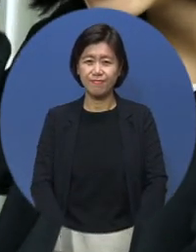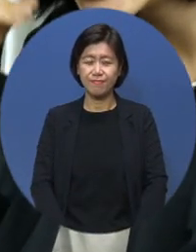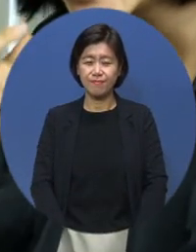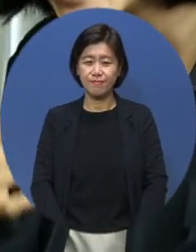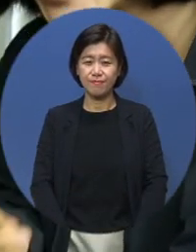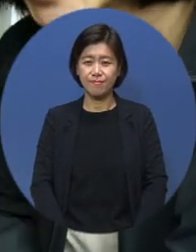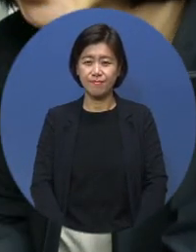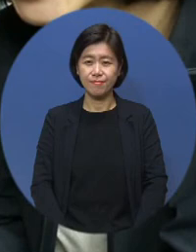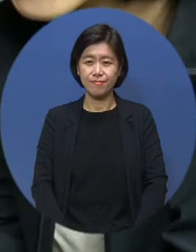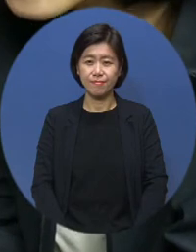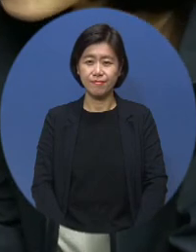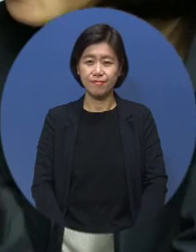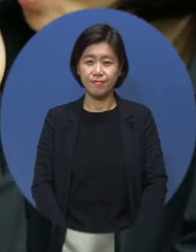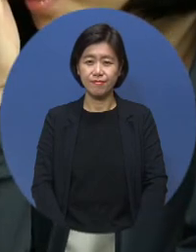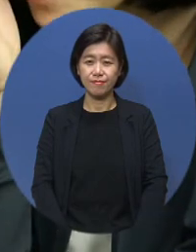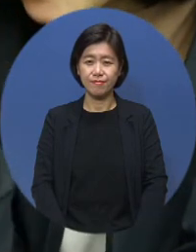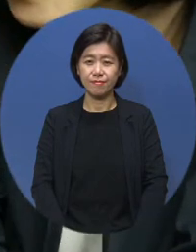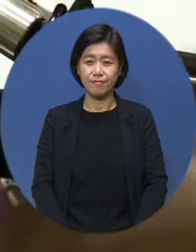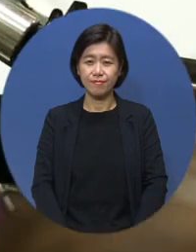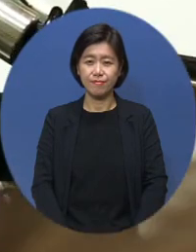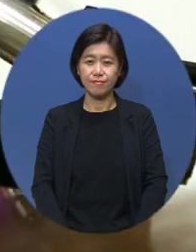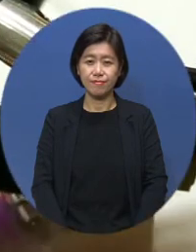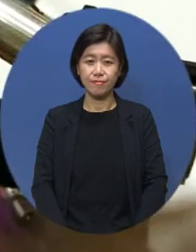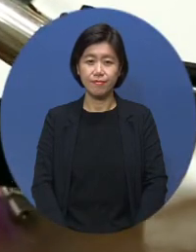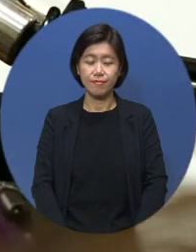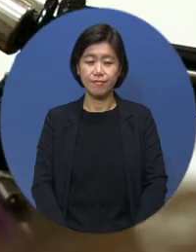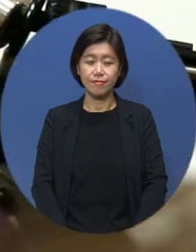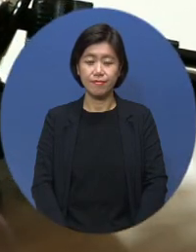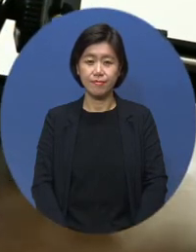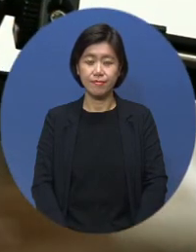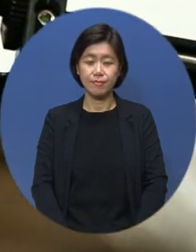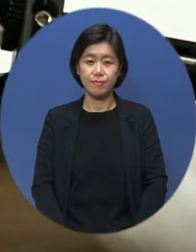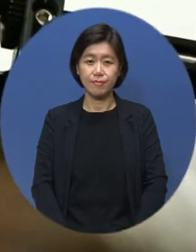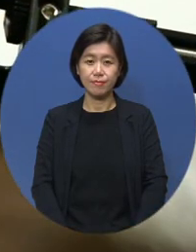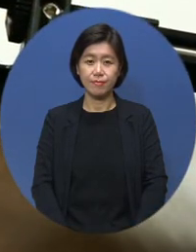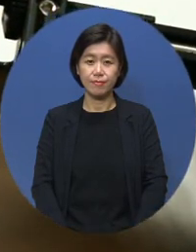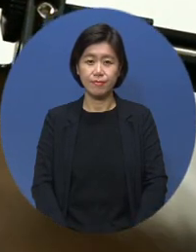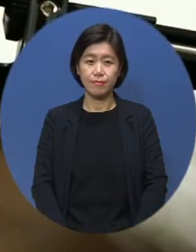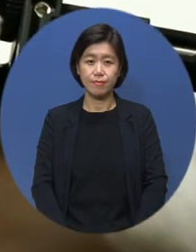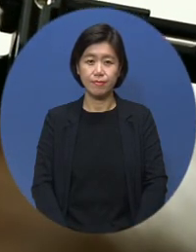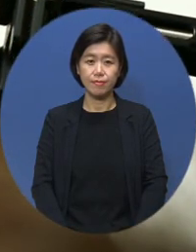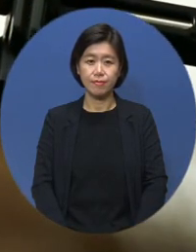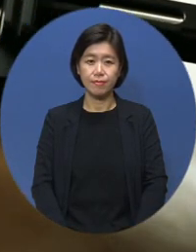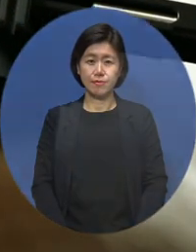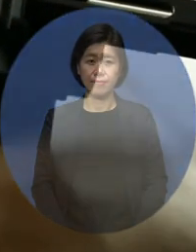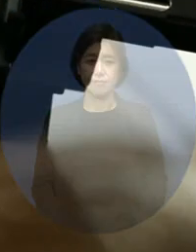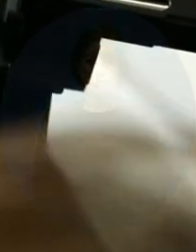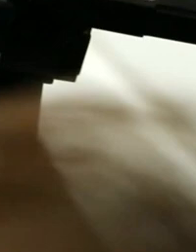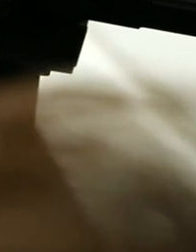그게 딱 한번 해봐 아직 끝난 게 아냐 뭐야 좀 dexter